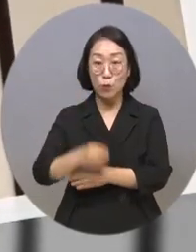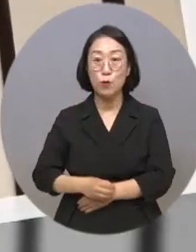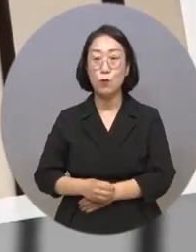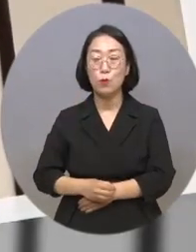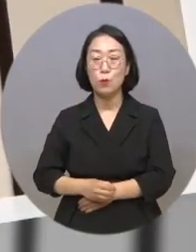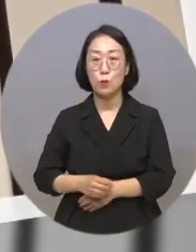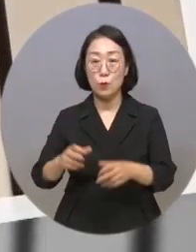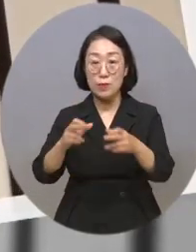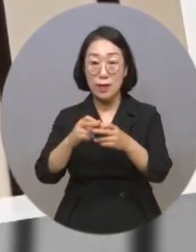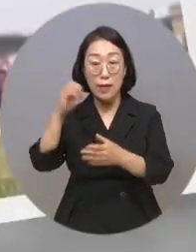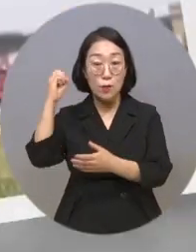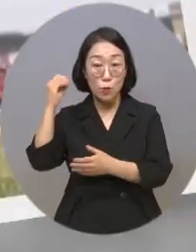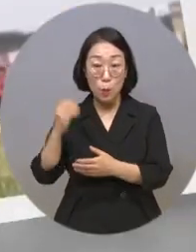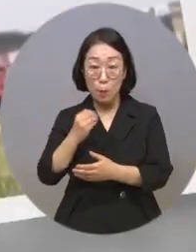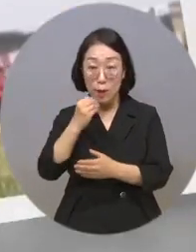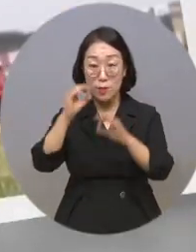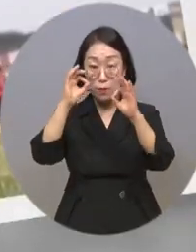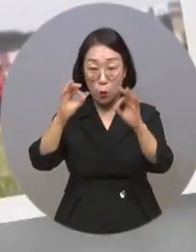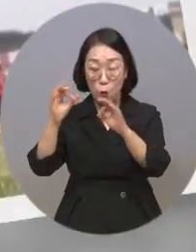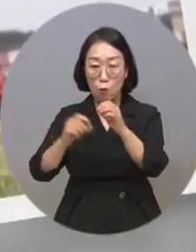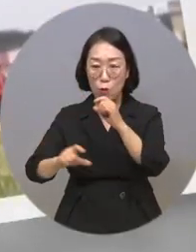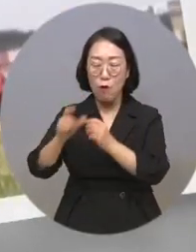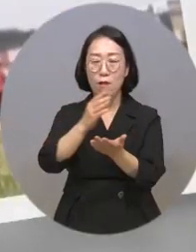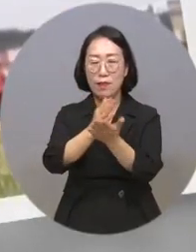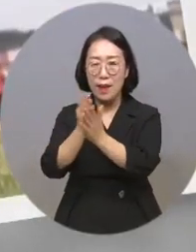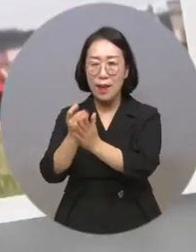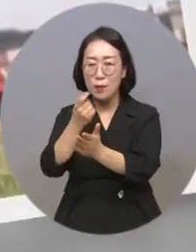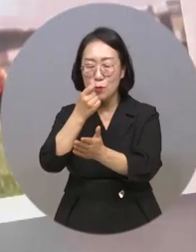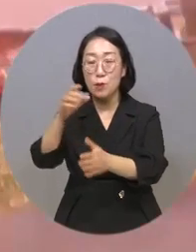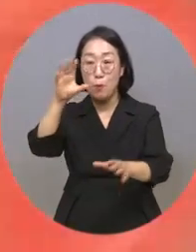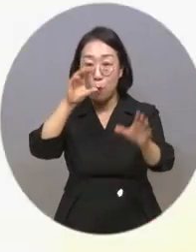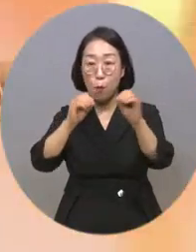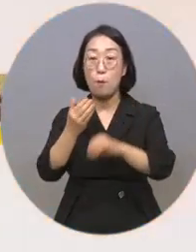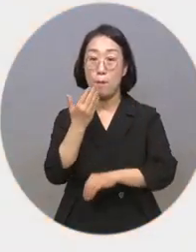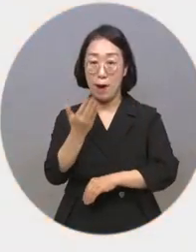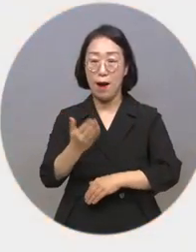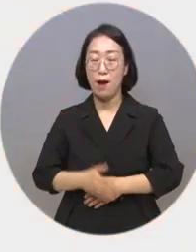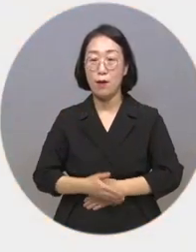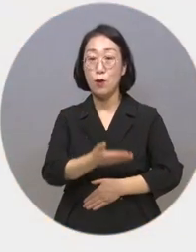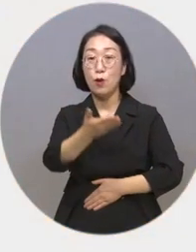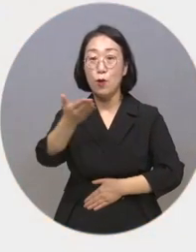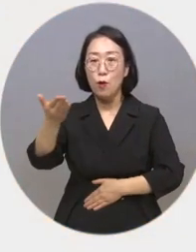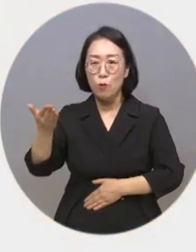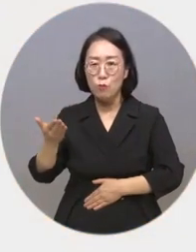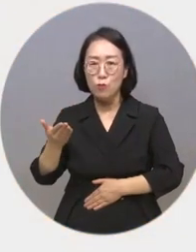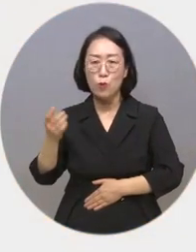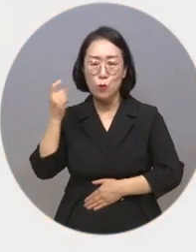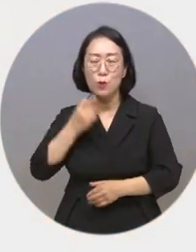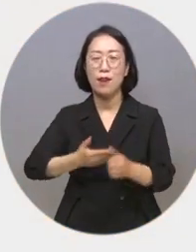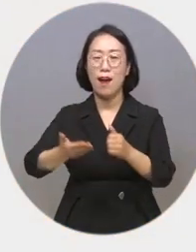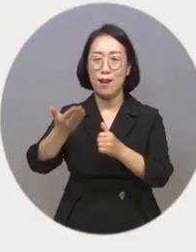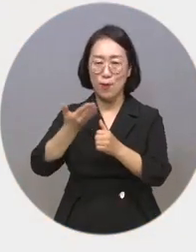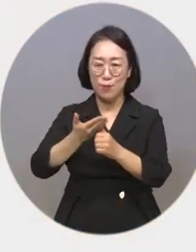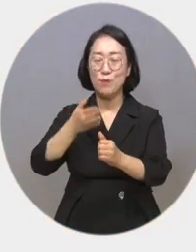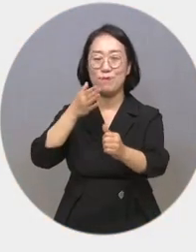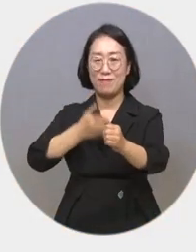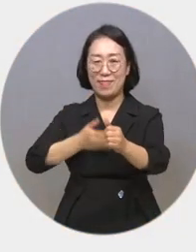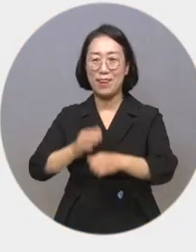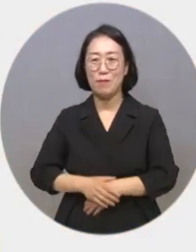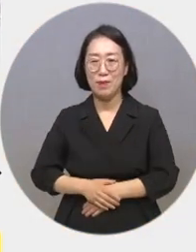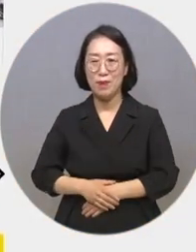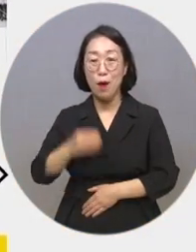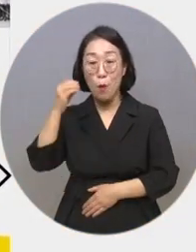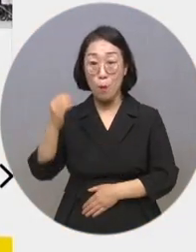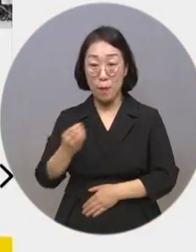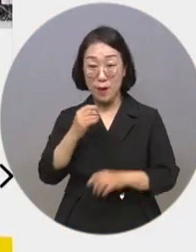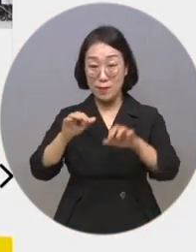뉴스 홈페이지를 통해 보다 다양한 소식을 접할 수 있습니다. 시청자 여러분의 제보를 기다립니다. 웰페어 뉴스